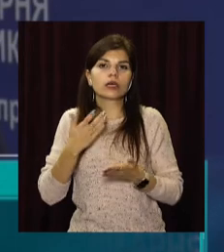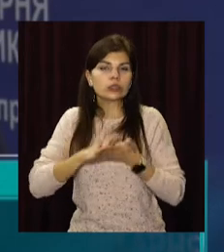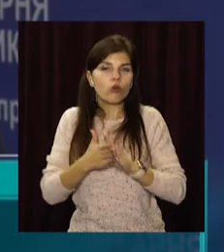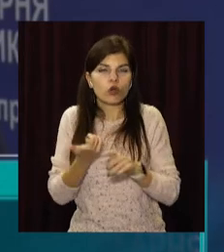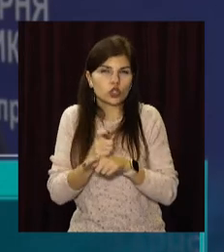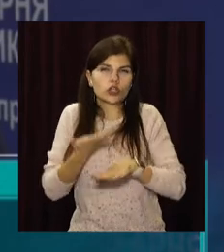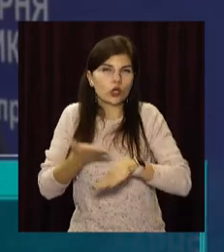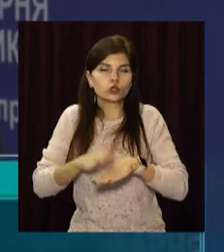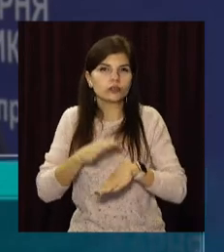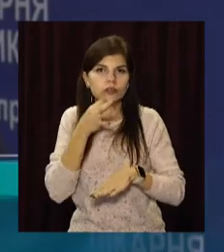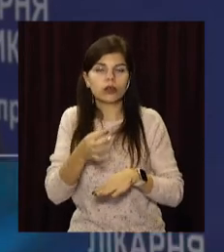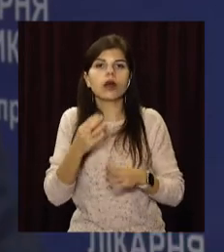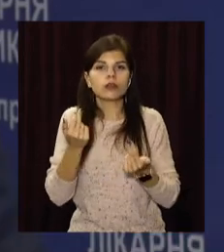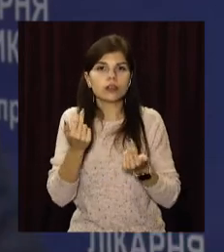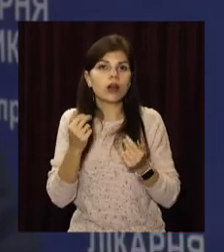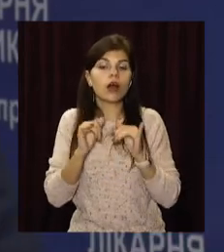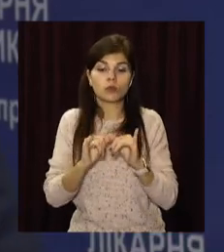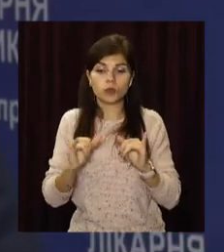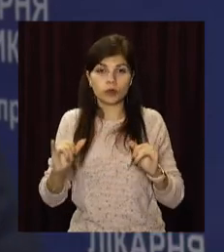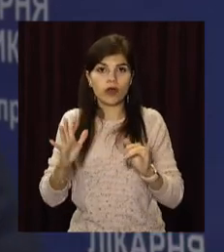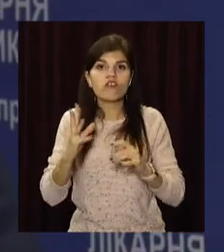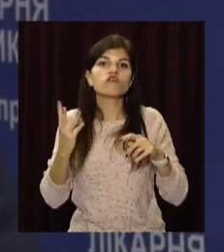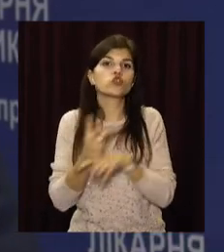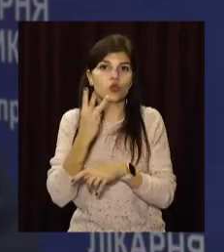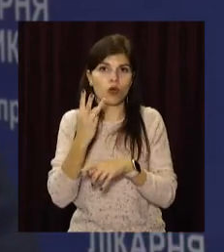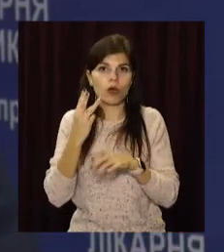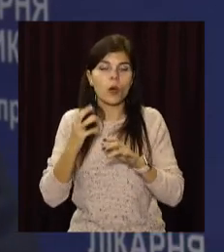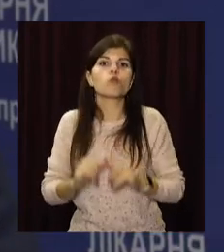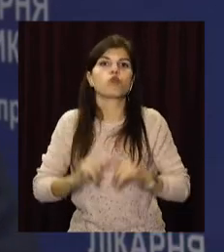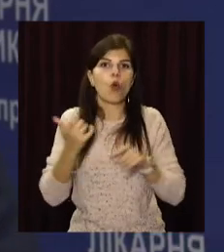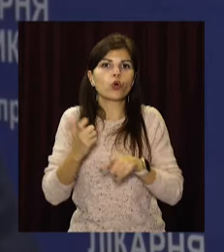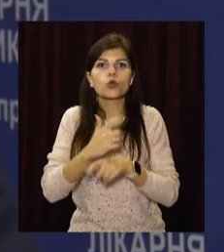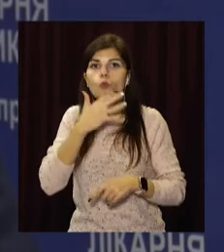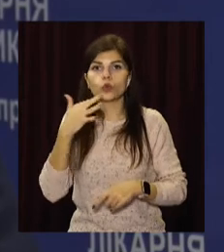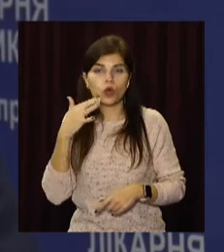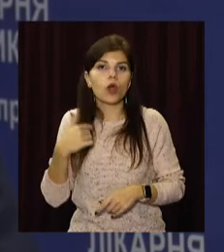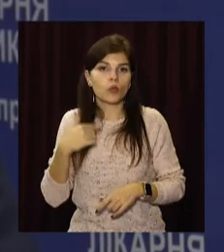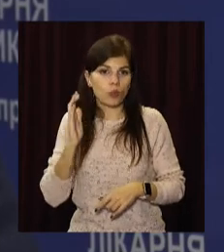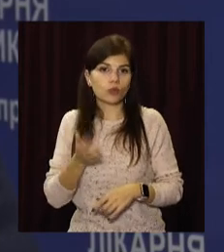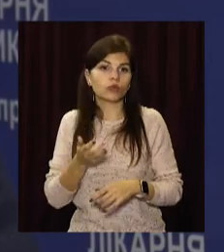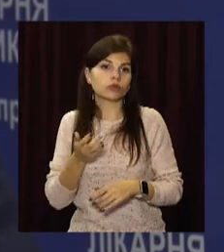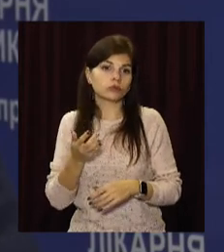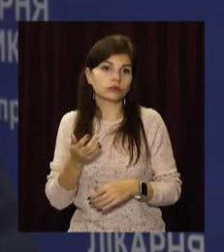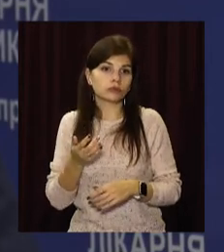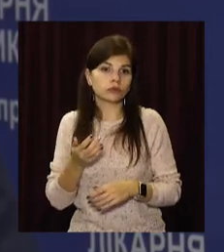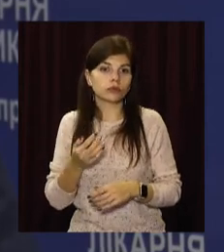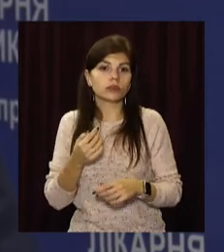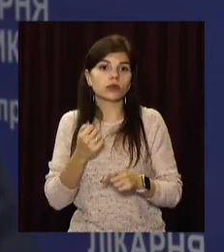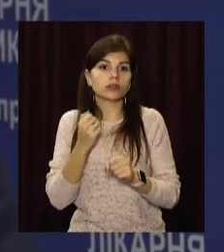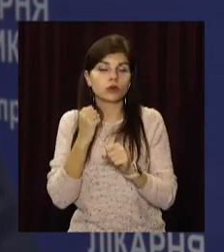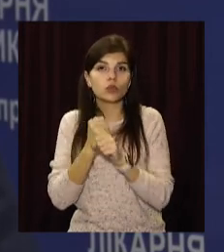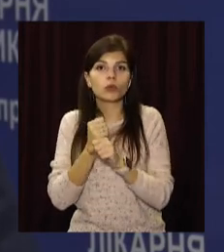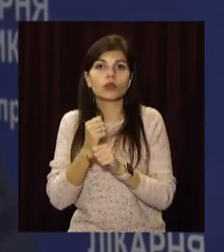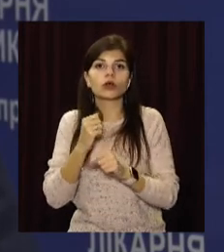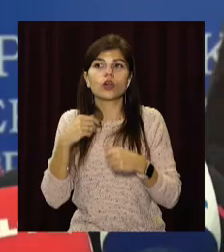ситуація. Темпи втроє виросли. І ми будемо робити все, щоб дати